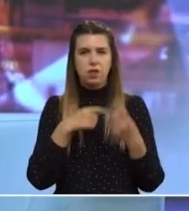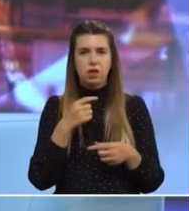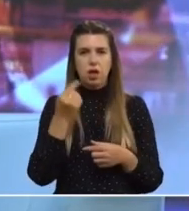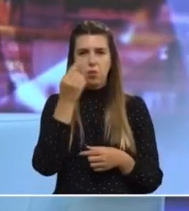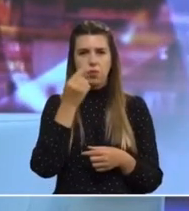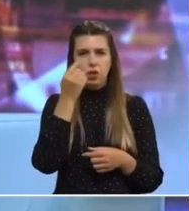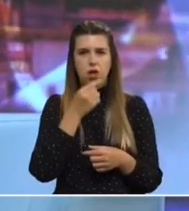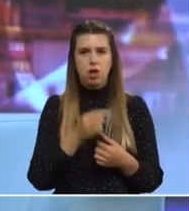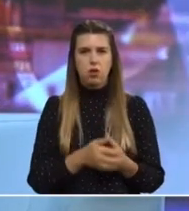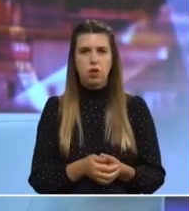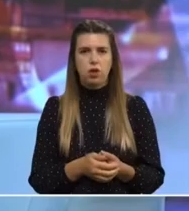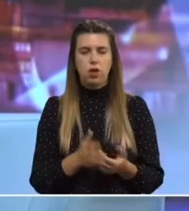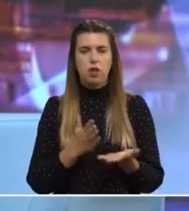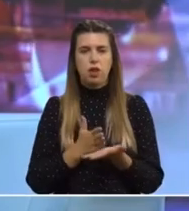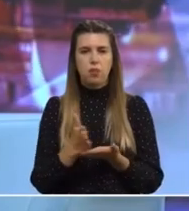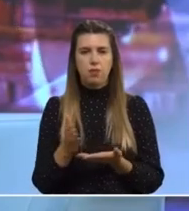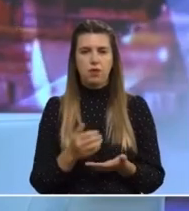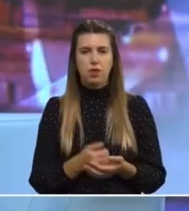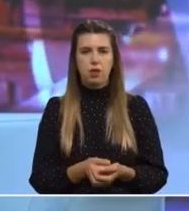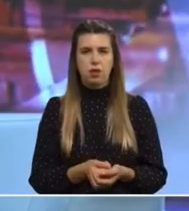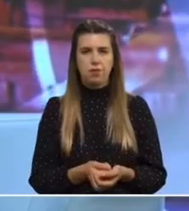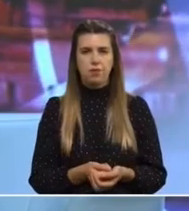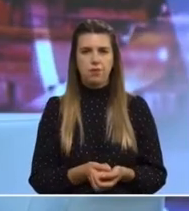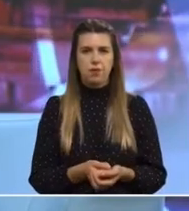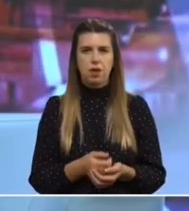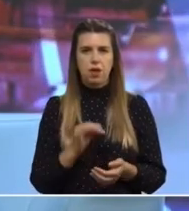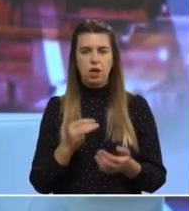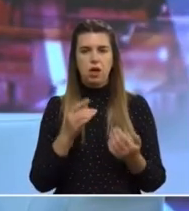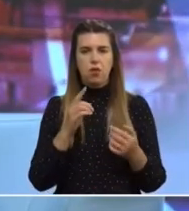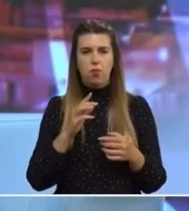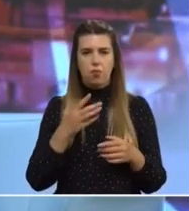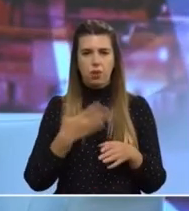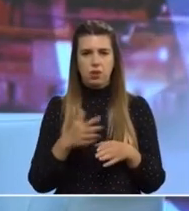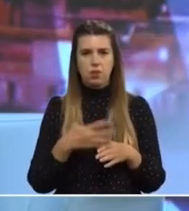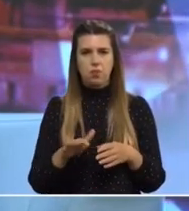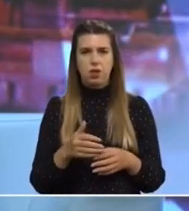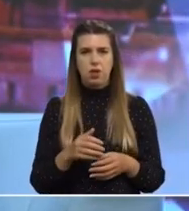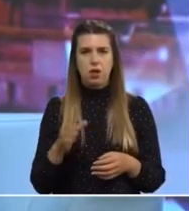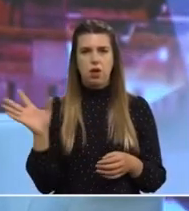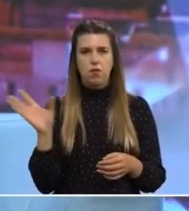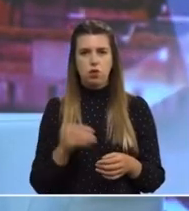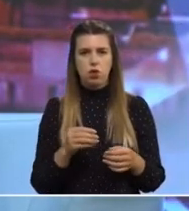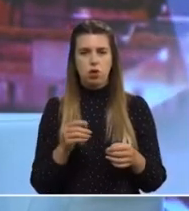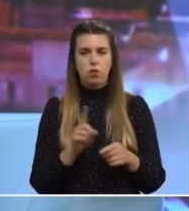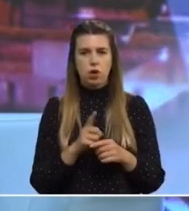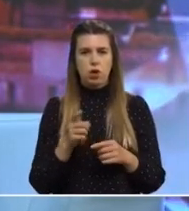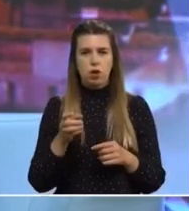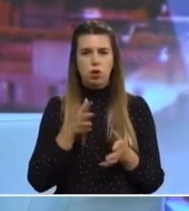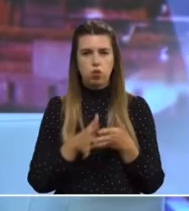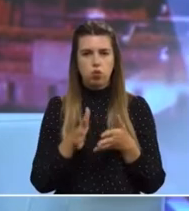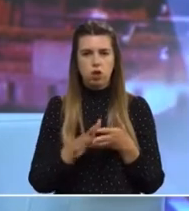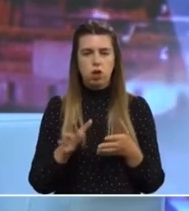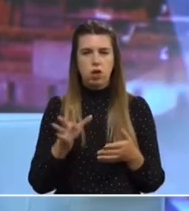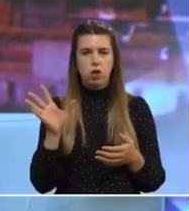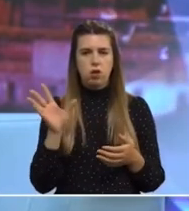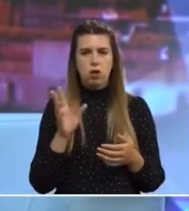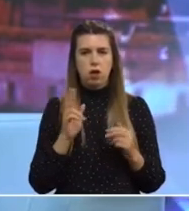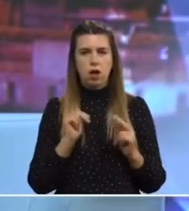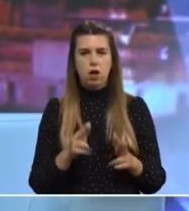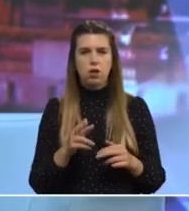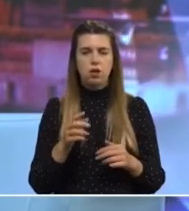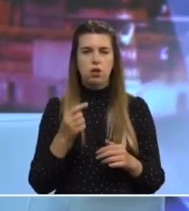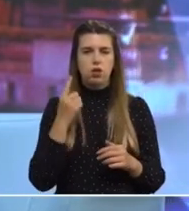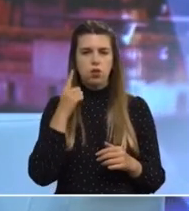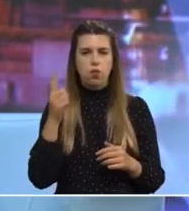всегда психологическое направление. Вот, и впоследствии я все глубже входя в то,